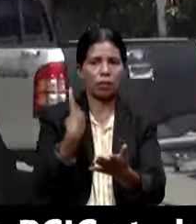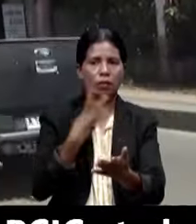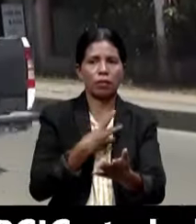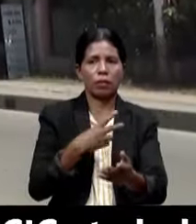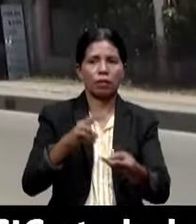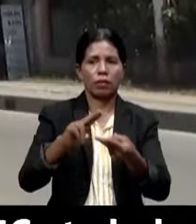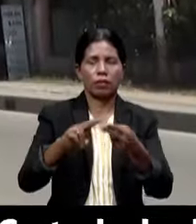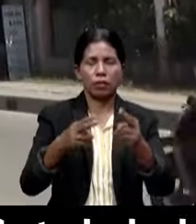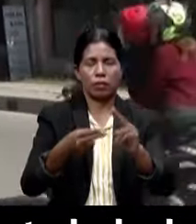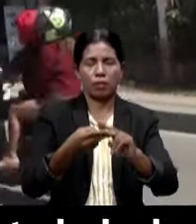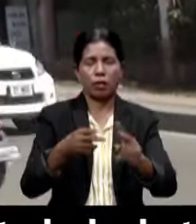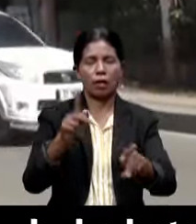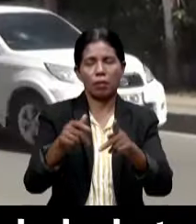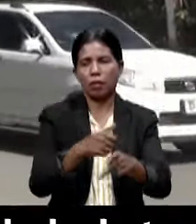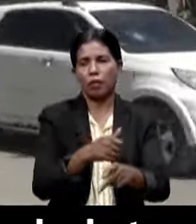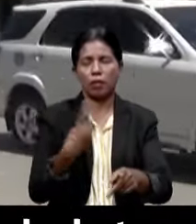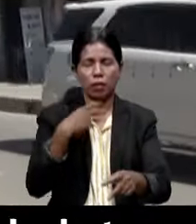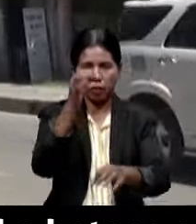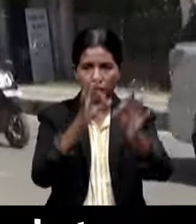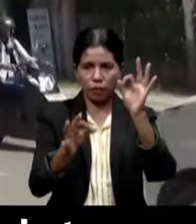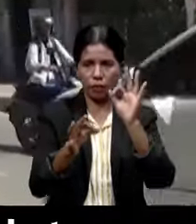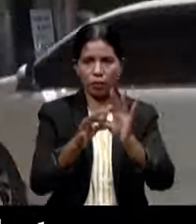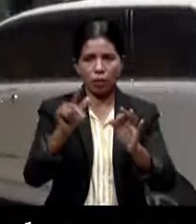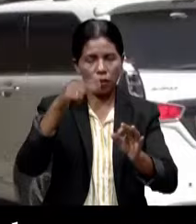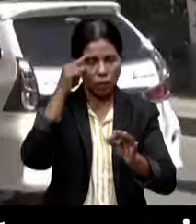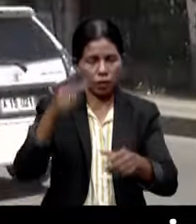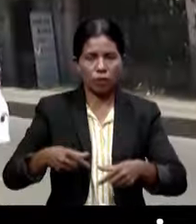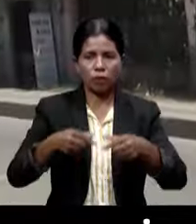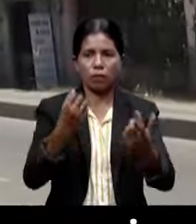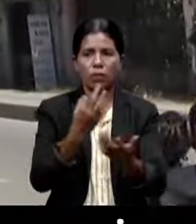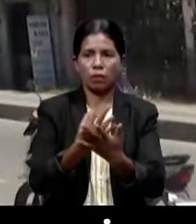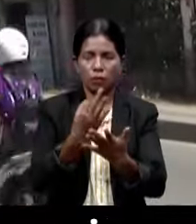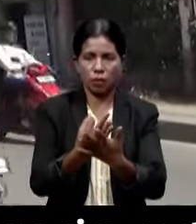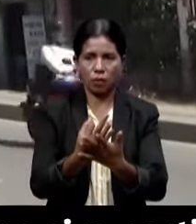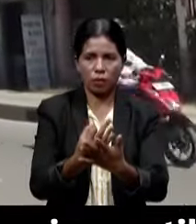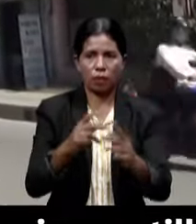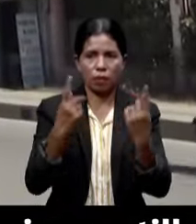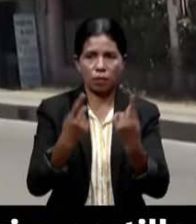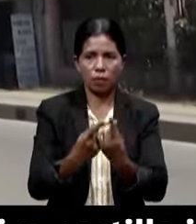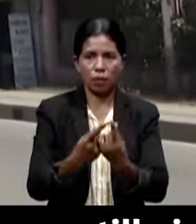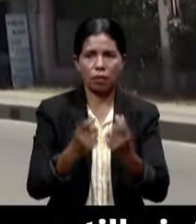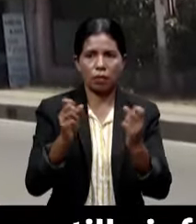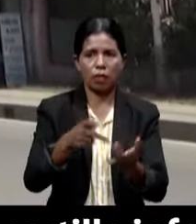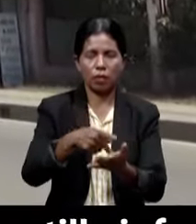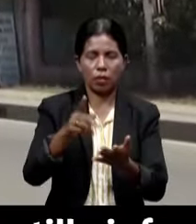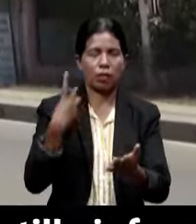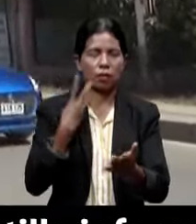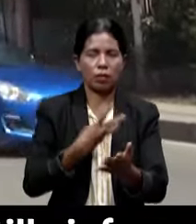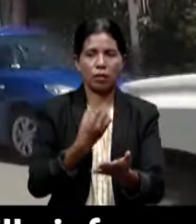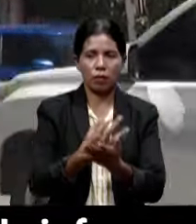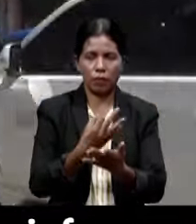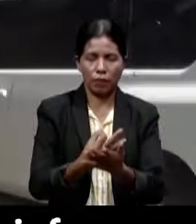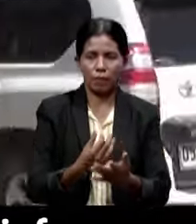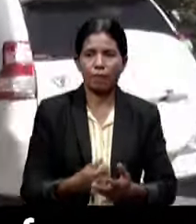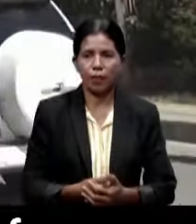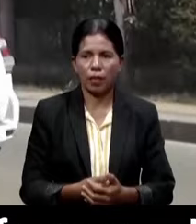bijin sir balung osa te garantie ba biasa governo fo osa mane ti gube kompanye kan hori bel seni ti kam no sama be kami ti